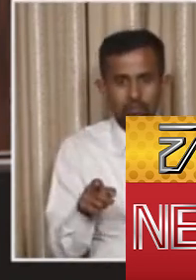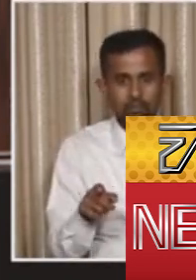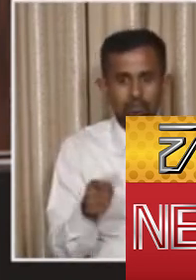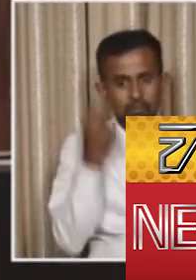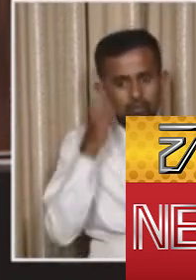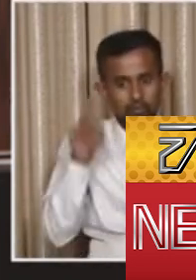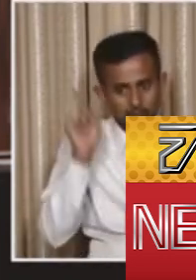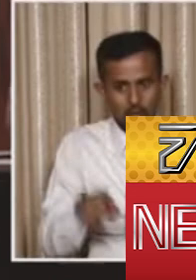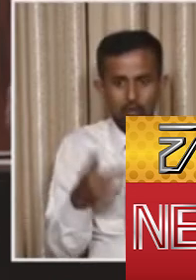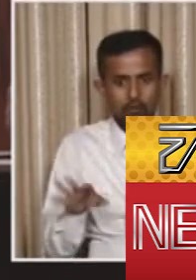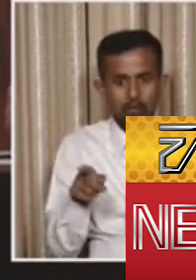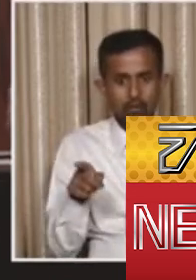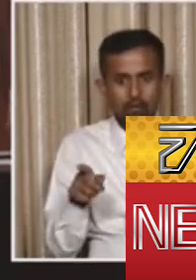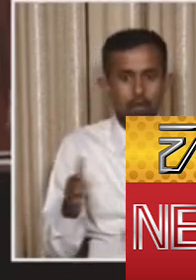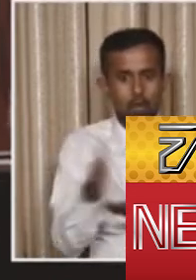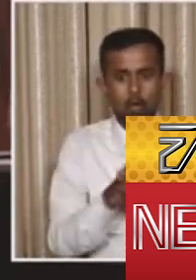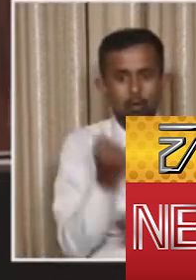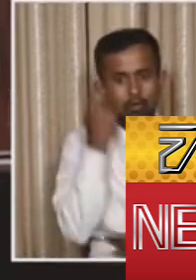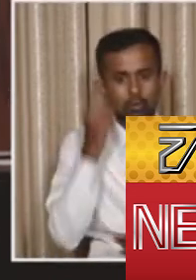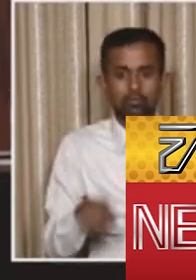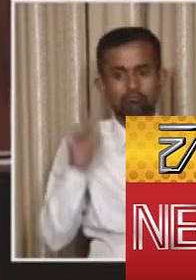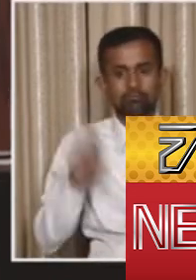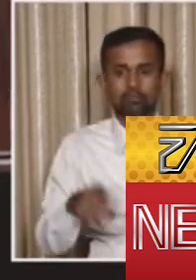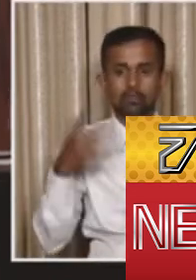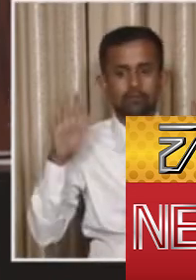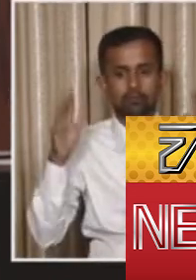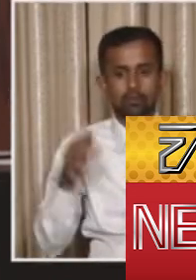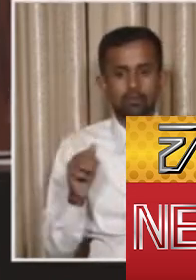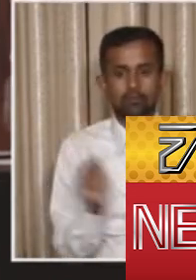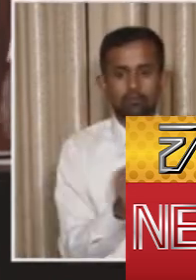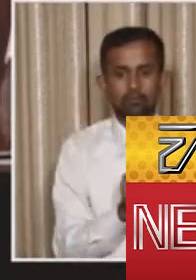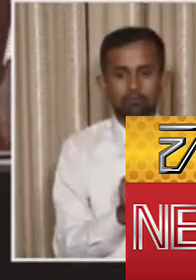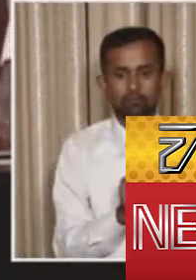Yojanawa sammatai. Siluma yojanawa sammatai. Sabhave weda